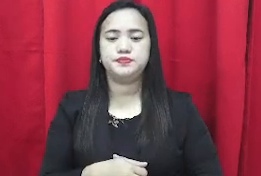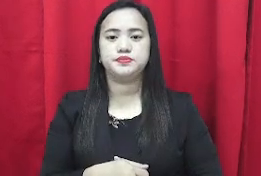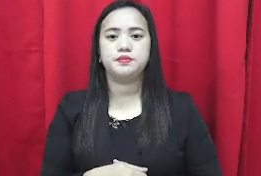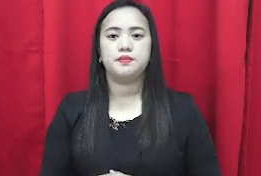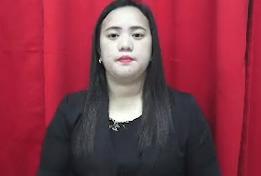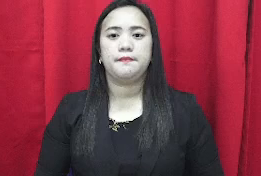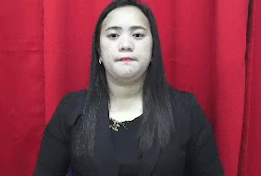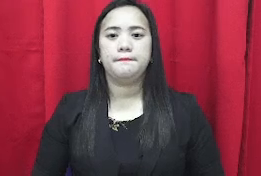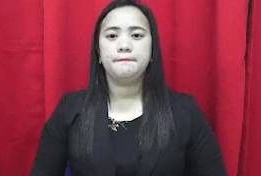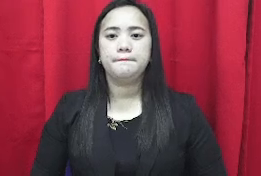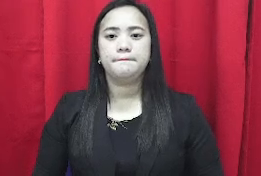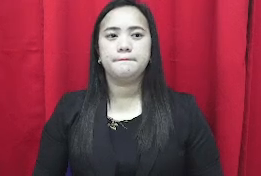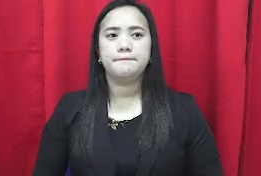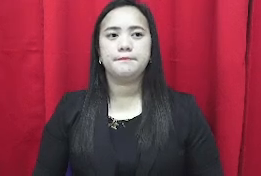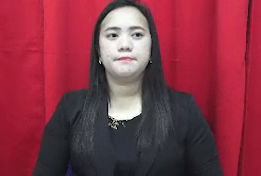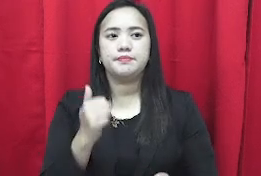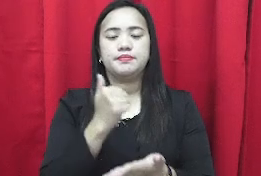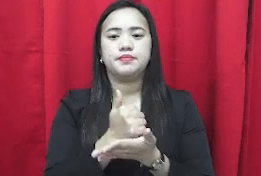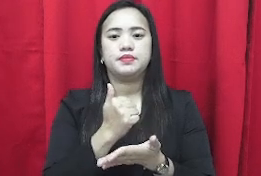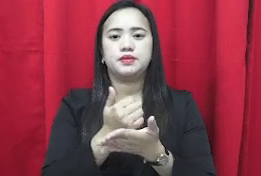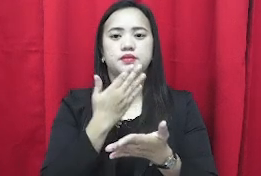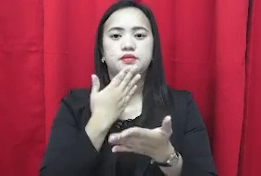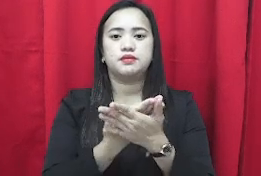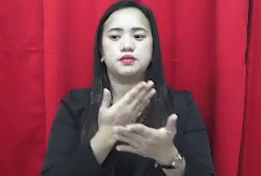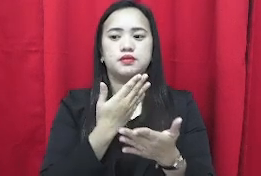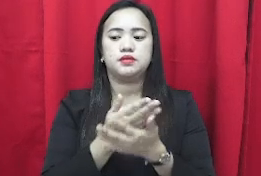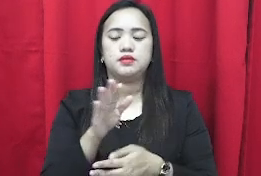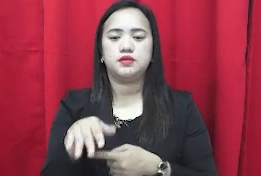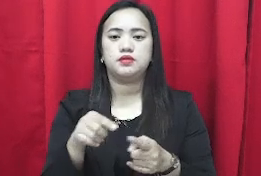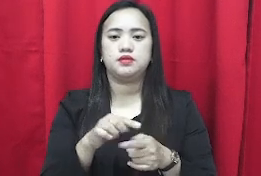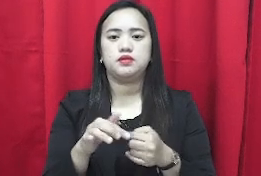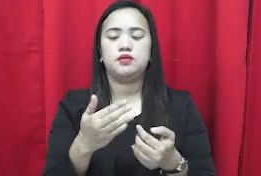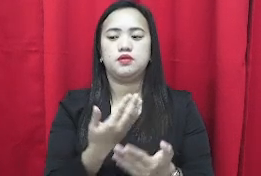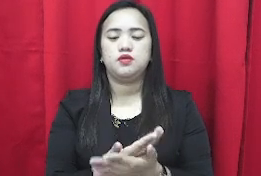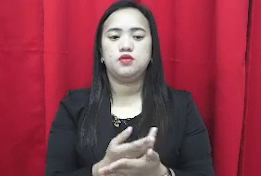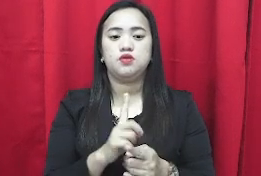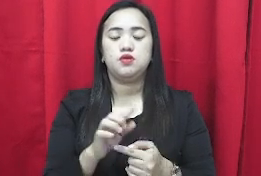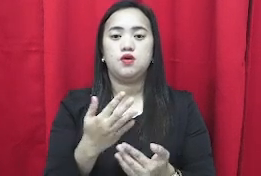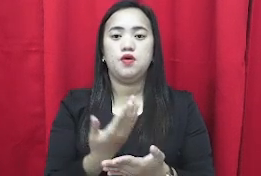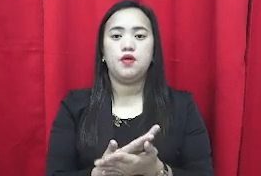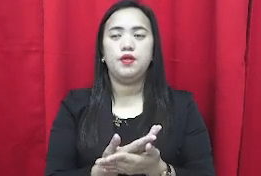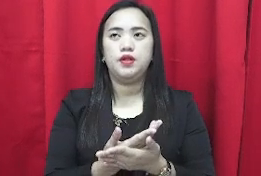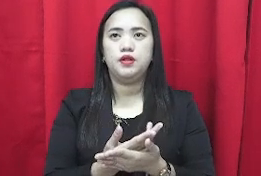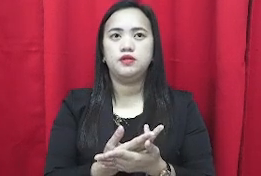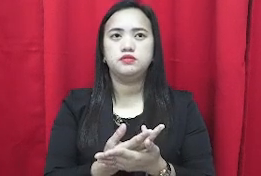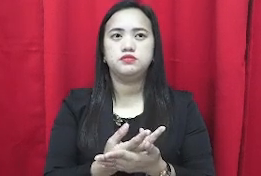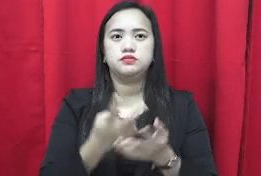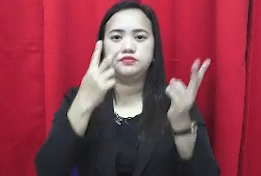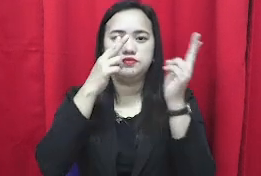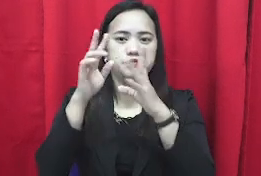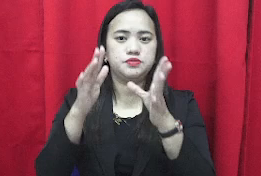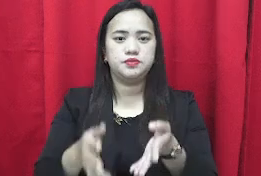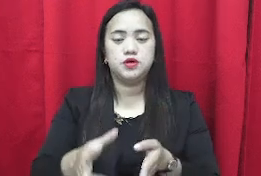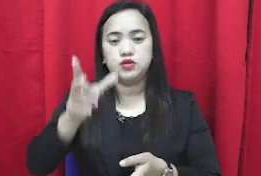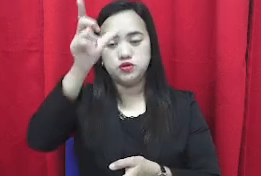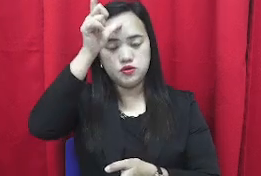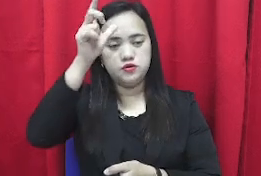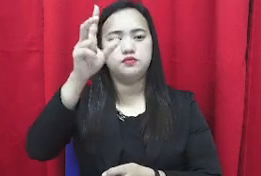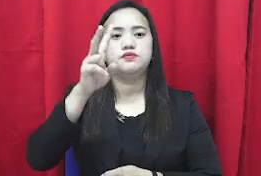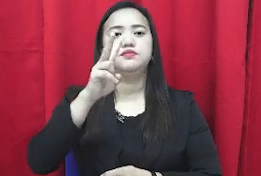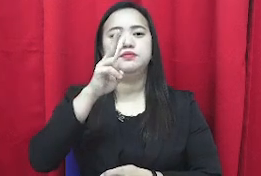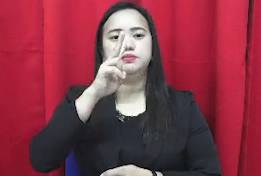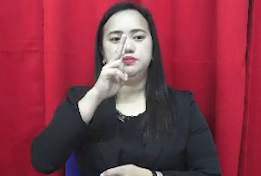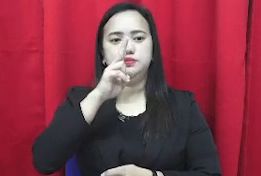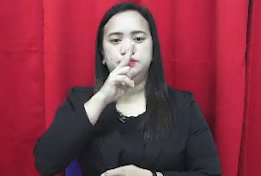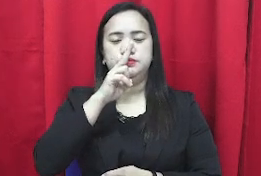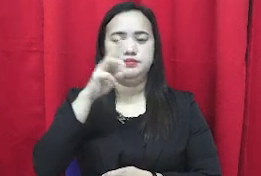amen amen Isang mapagpalang tanghali po muli sa lahat po ng mga viewers natin Luzon Visayas Mindanao at syempre sa